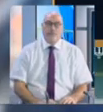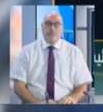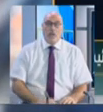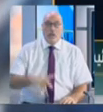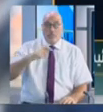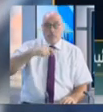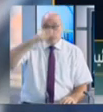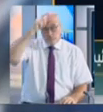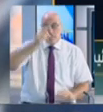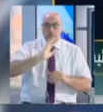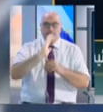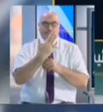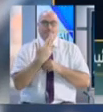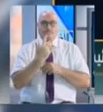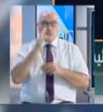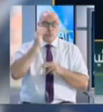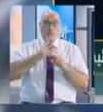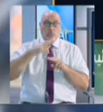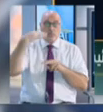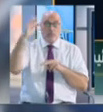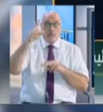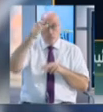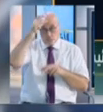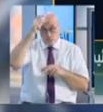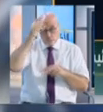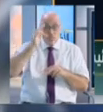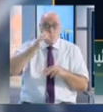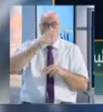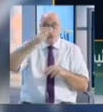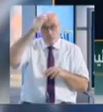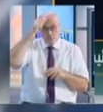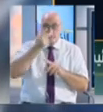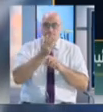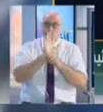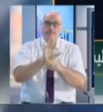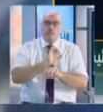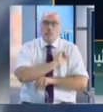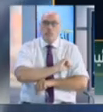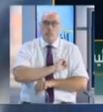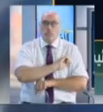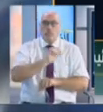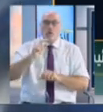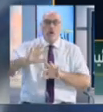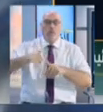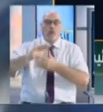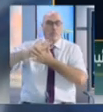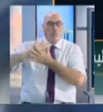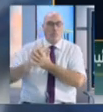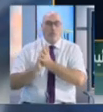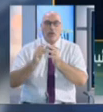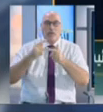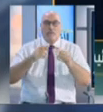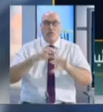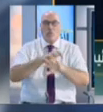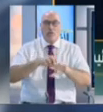له فيها باسمه الشخصي وباسم الشعب التونسي الشقيق خالص التعازي في ضحايا الحرائق التي شهدتها بعض